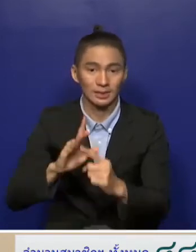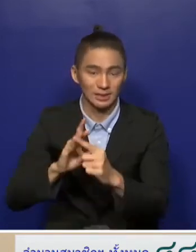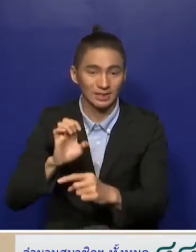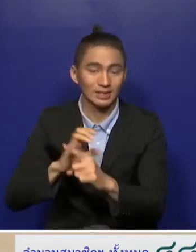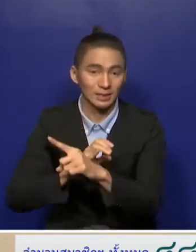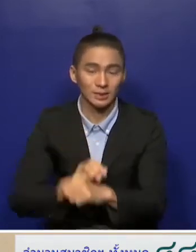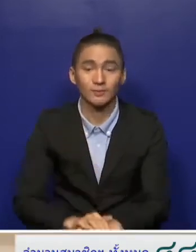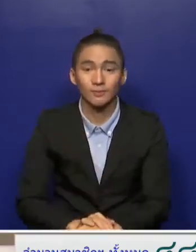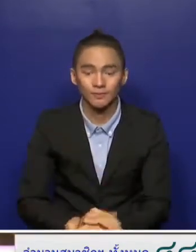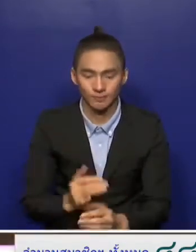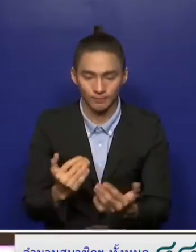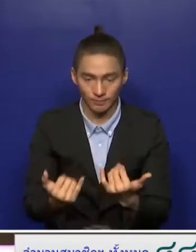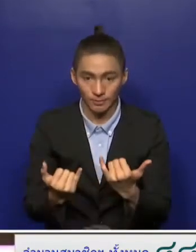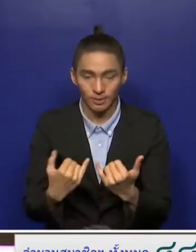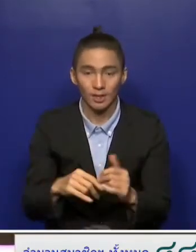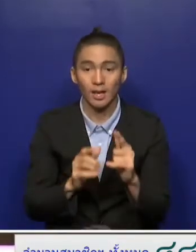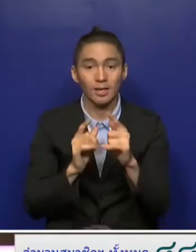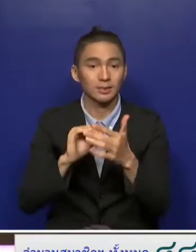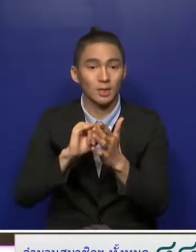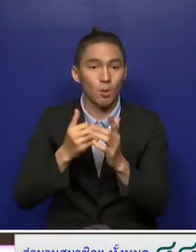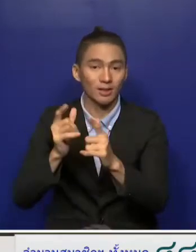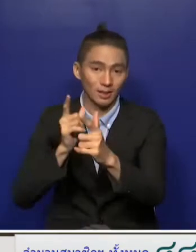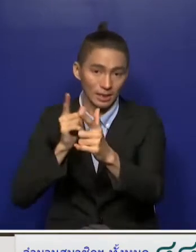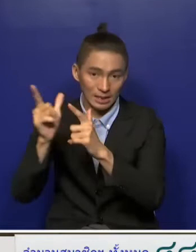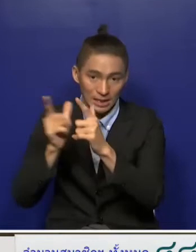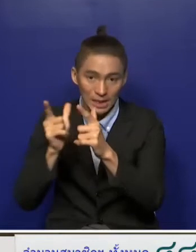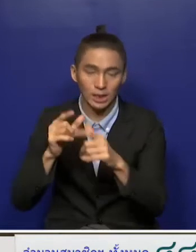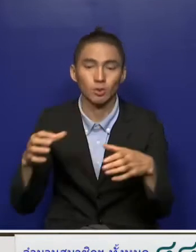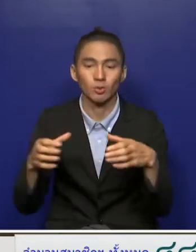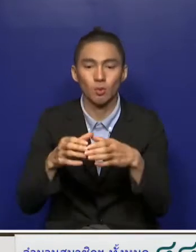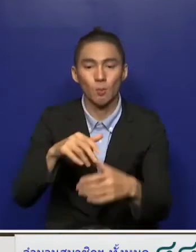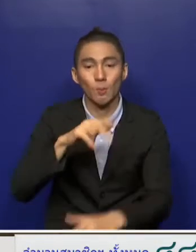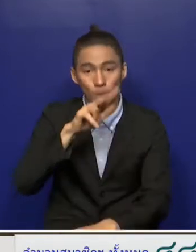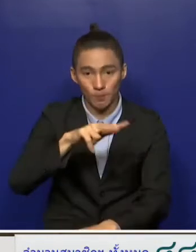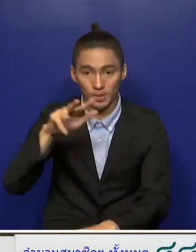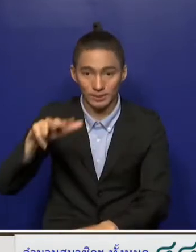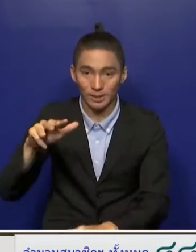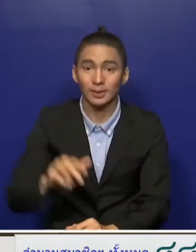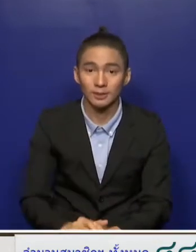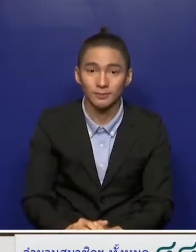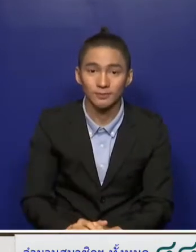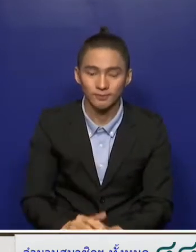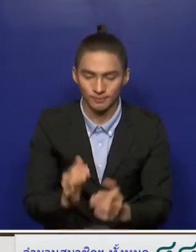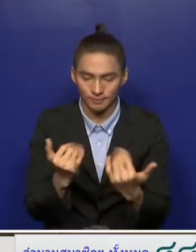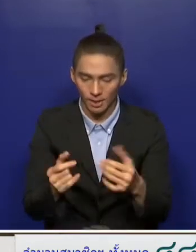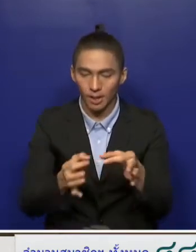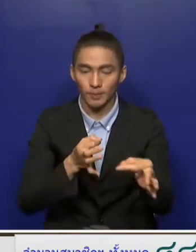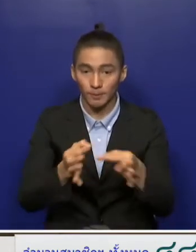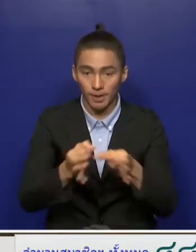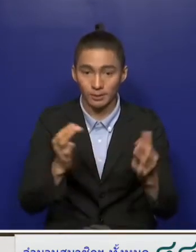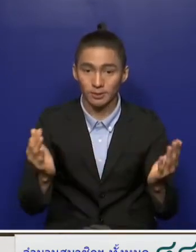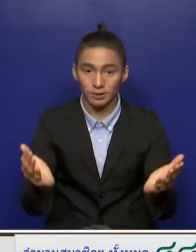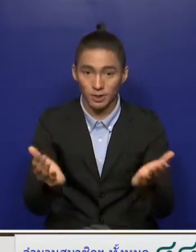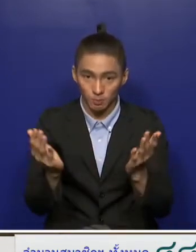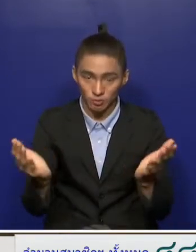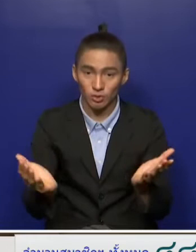ภาผู้แทนราษฎรจังหวัดเลยพรรคเพื่อไทยขออภิปรายสนับสนุนต่อร่างพระราชบัญ